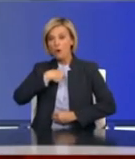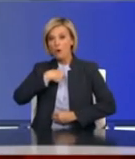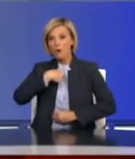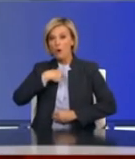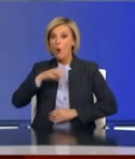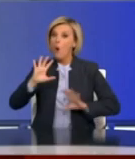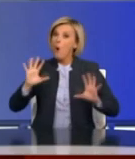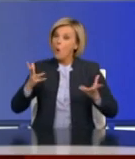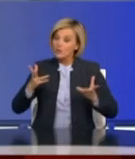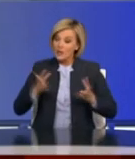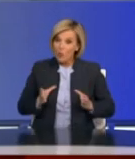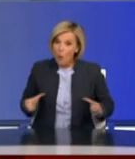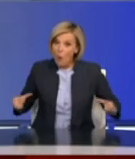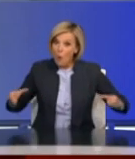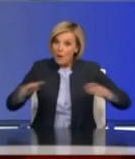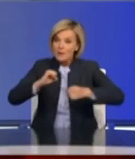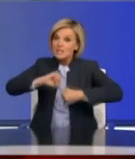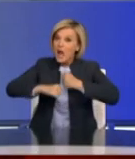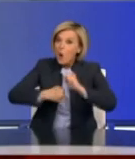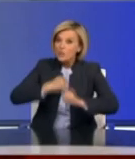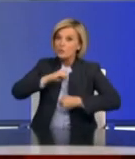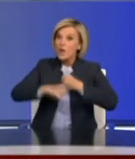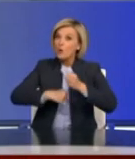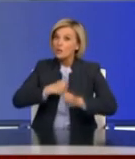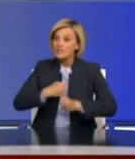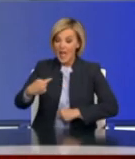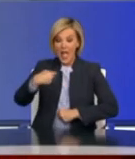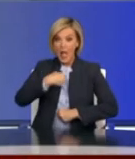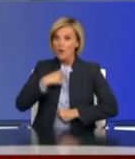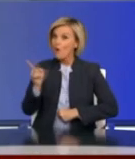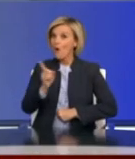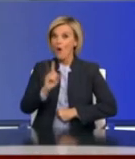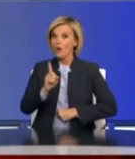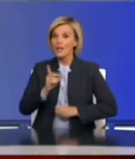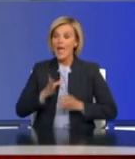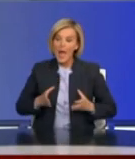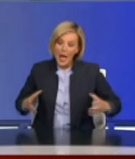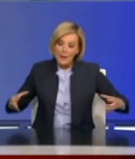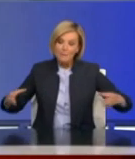Όταν όμως αγωνίζονται πολλοί και φκιάνουν, τότε να λέμε «εμείς».